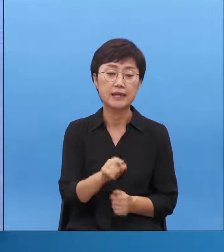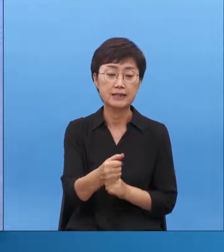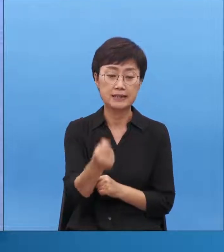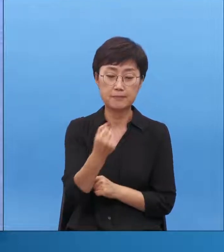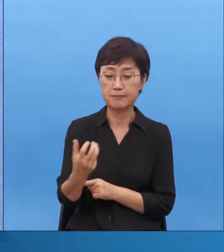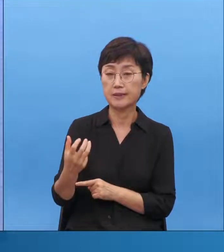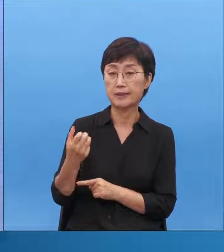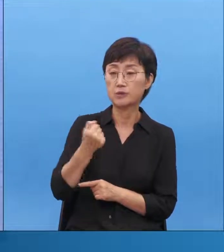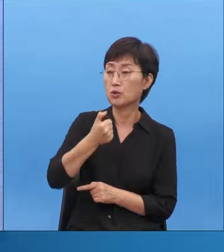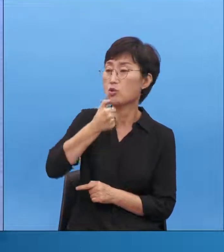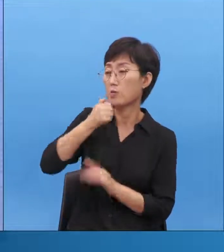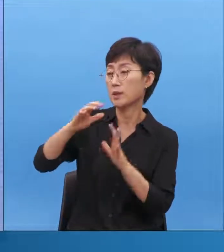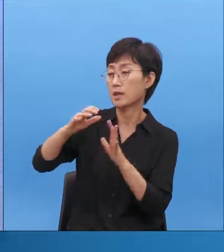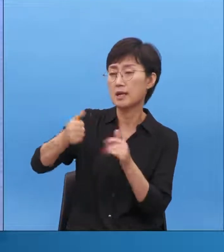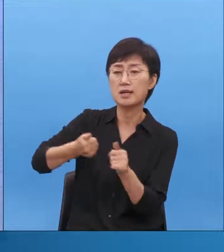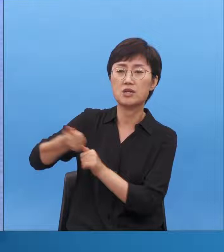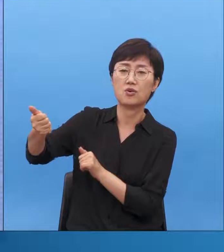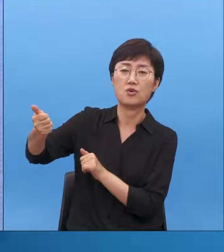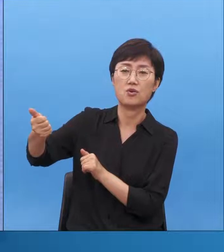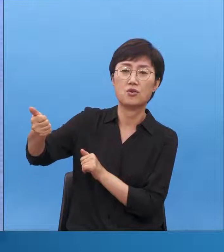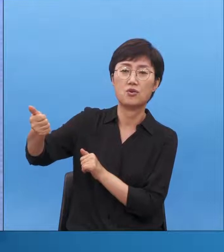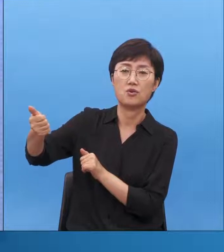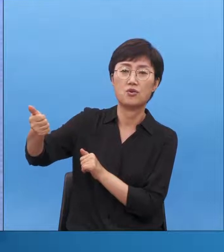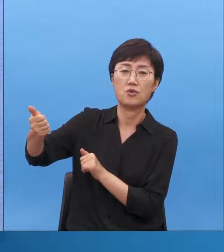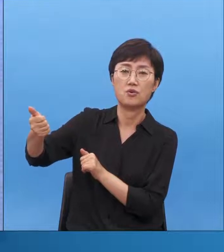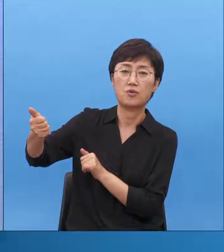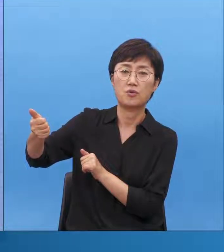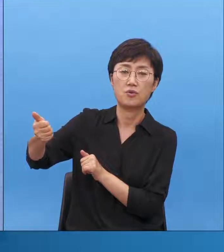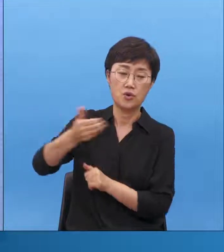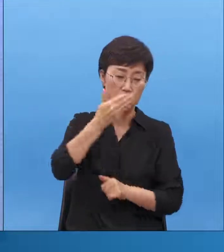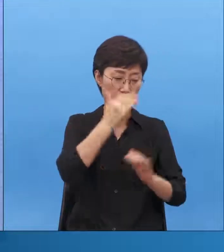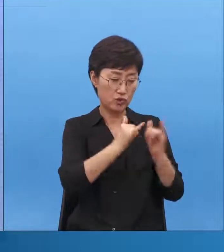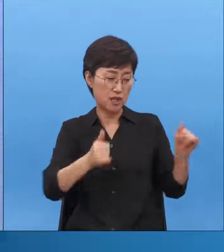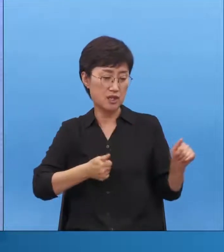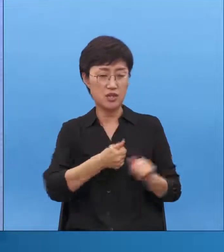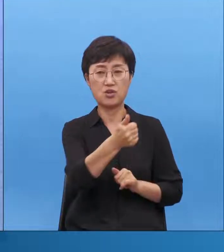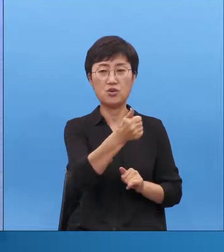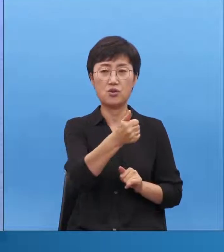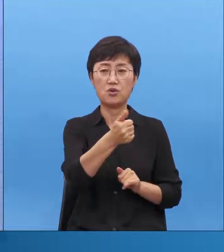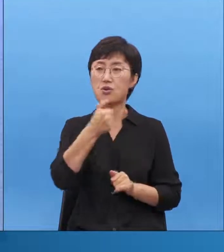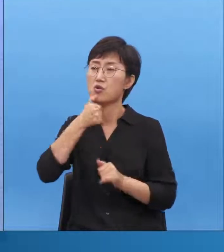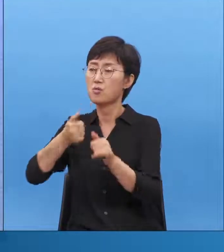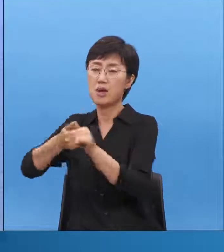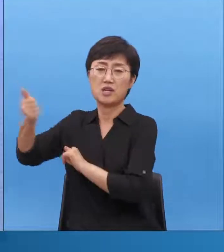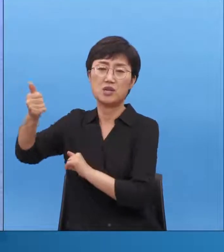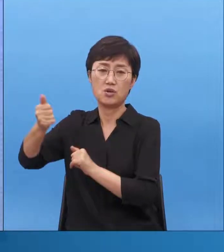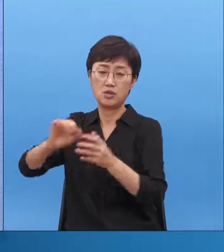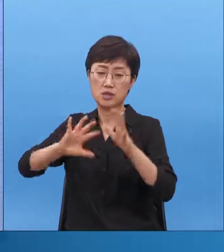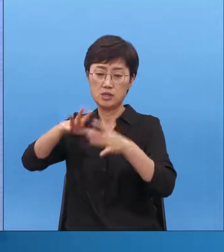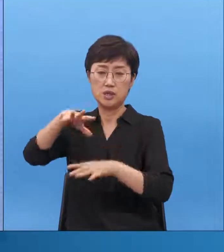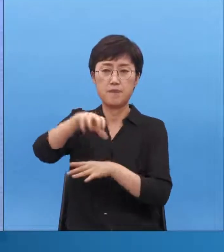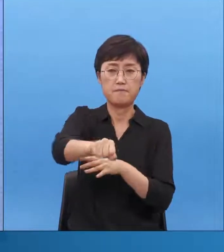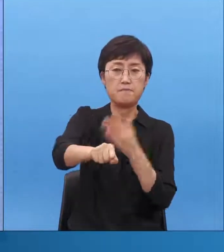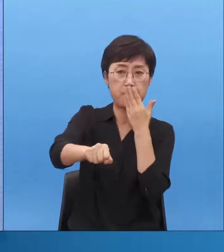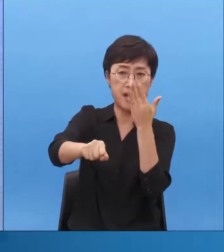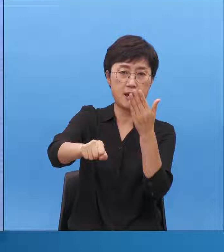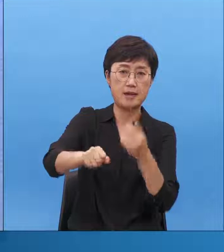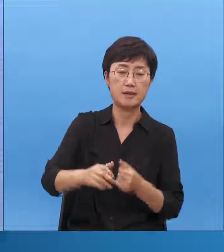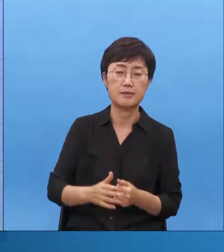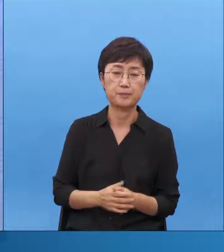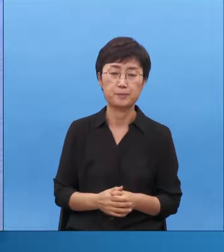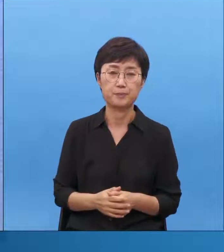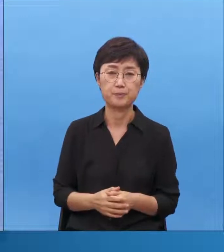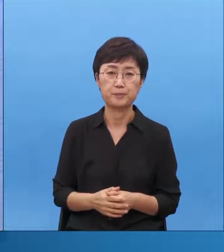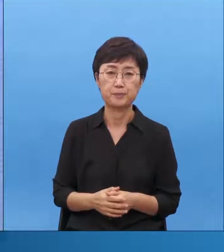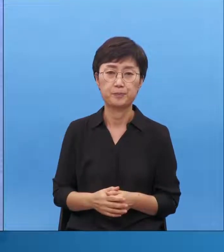And with 그렇죠? this strength, they were able to 이 overcome 힘이 Rome. 대단한 겁니다. 유대인을 이기고 나중에 세계 정복했습니다. And this is a tremendous power. They were able to overcome